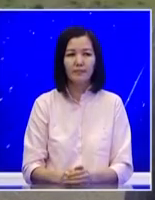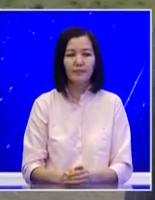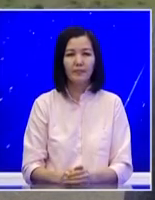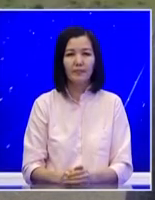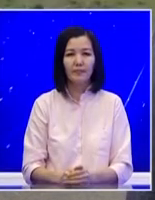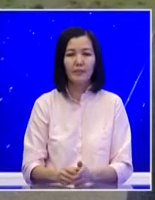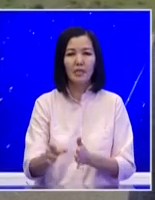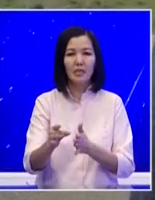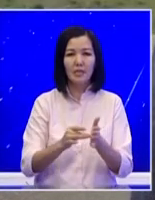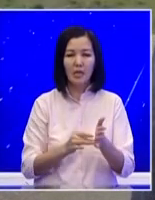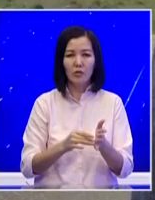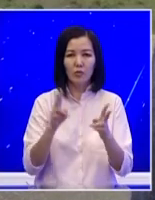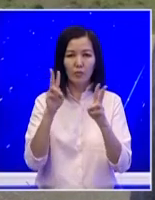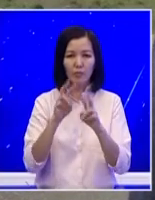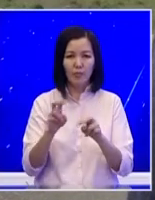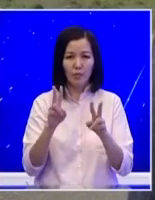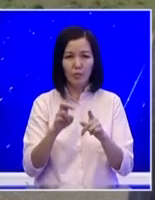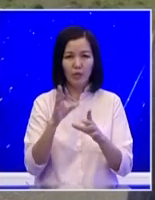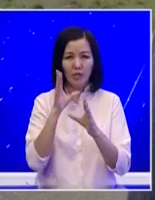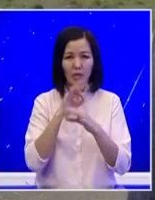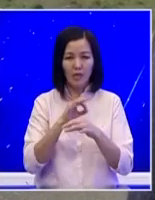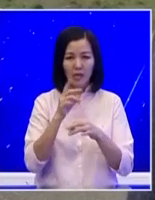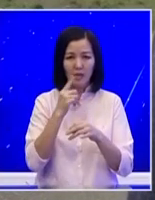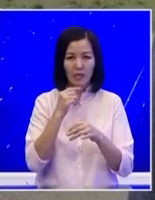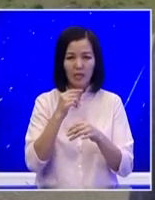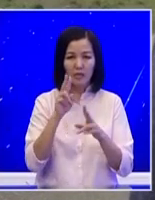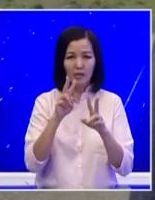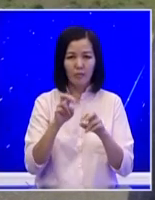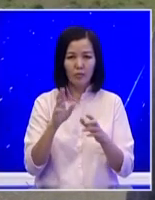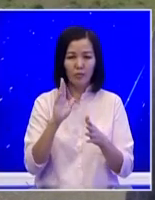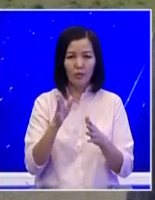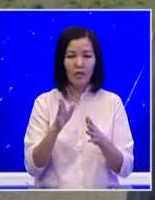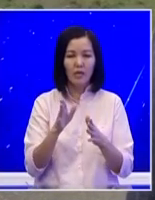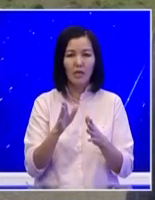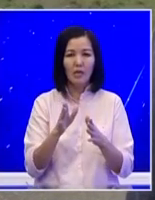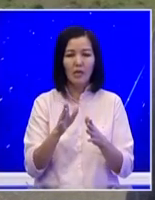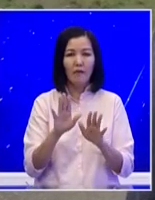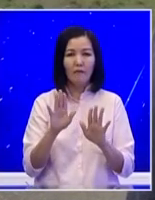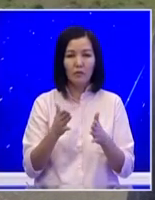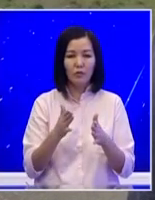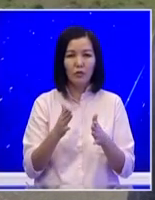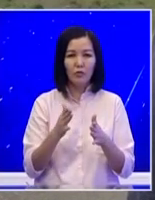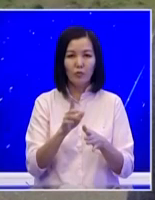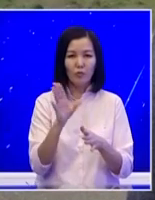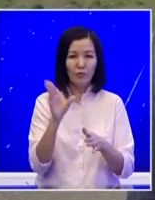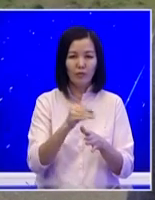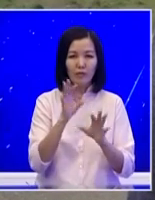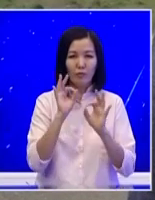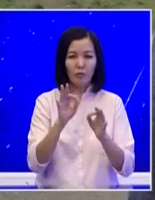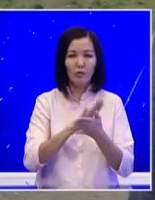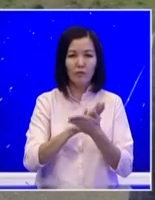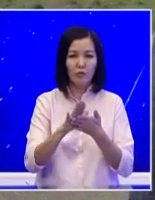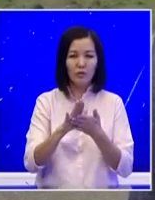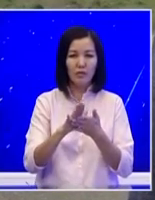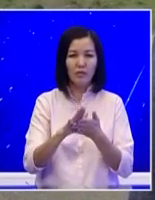Значит, сразу у них будут взяты анализы на наличие коронавирусной инфекции. В случае, если у всех будут отрицательные